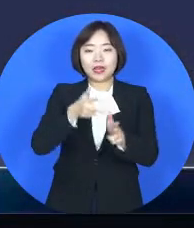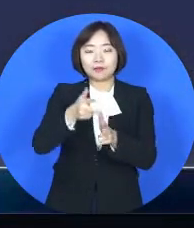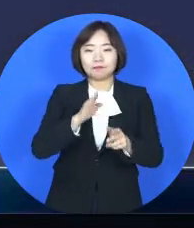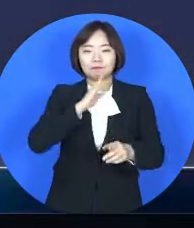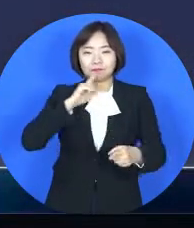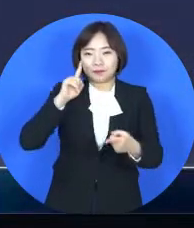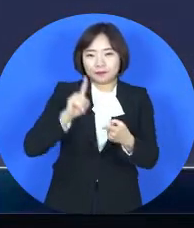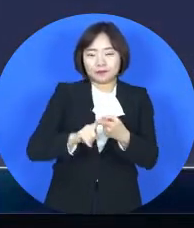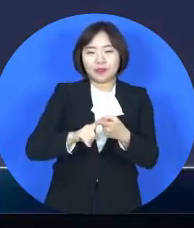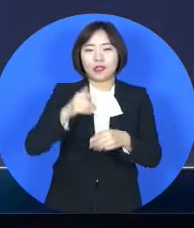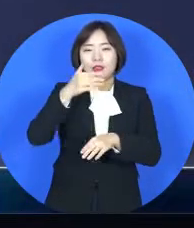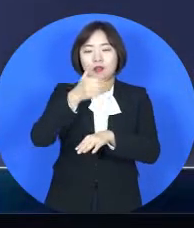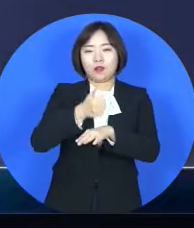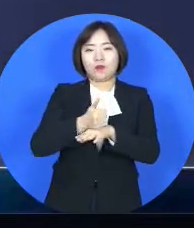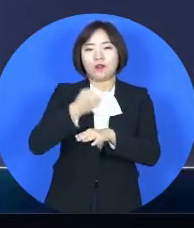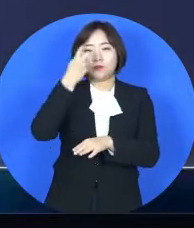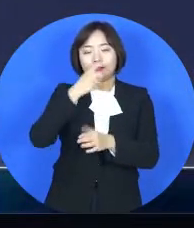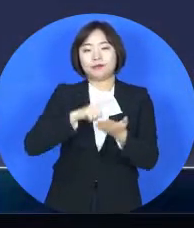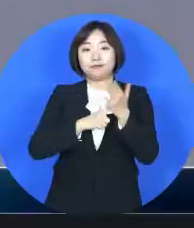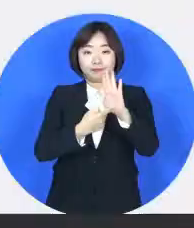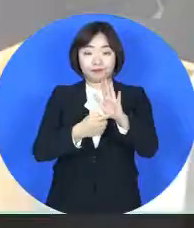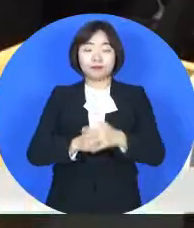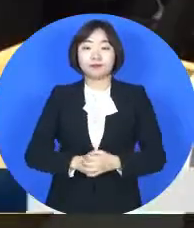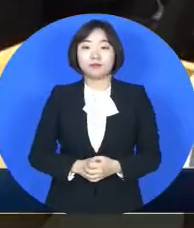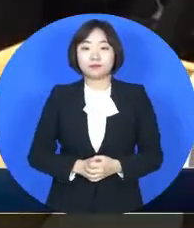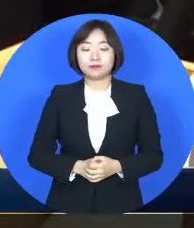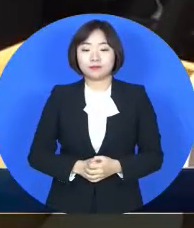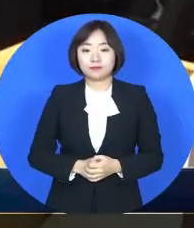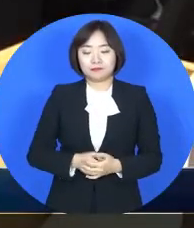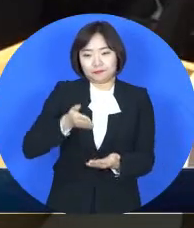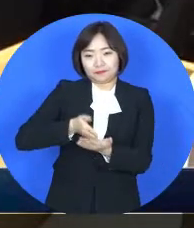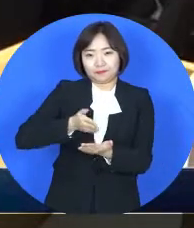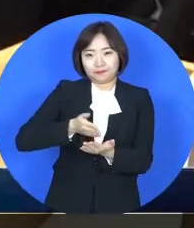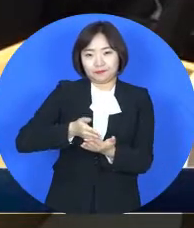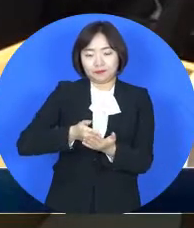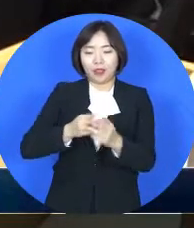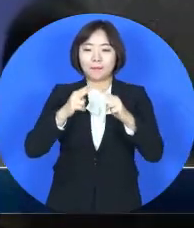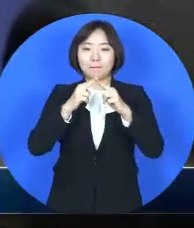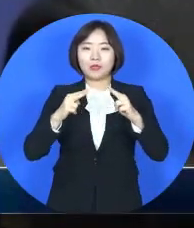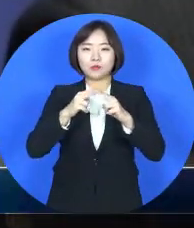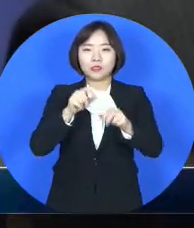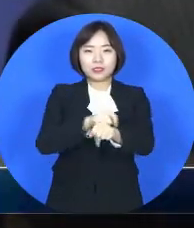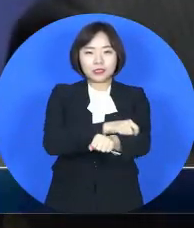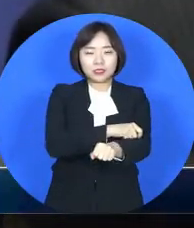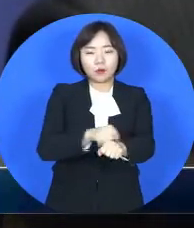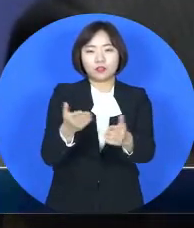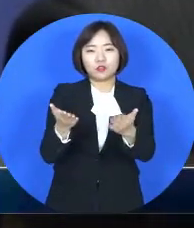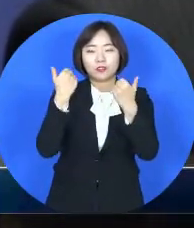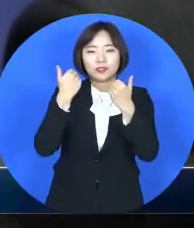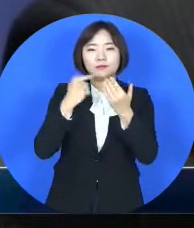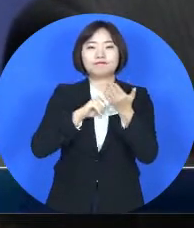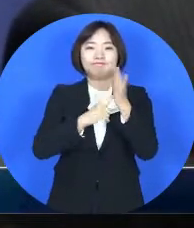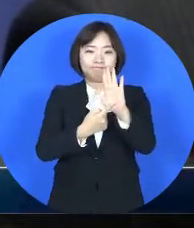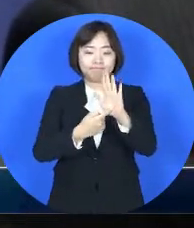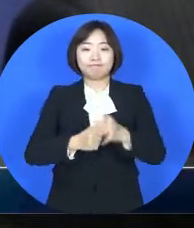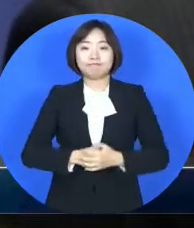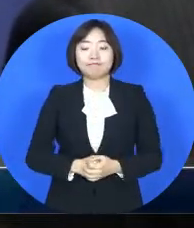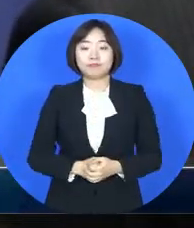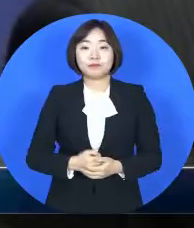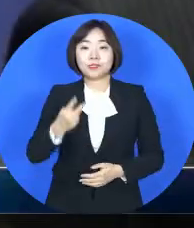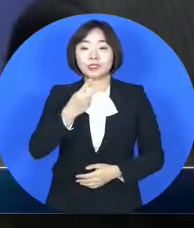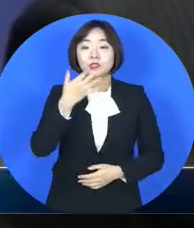예비 타당성 조사 면제 결과를 발표했습니다. 구본영 시장이 브리핑을 갖고 천안 반도체 특화 클러스터 유치